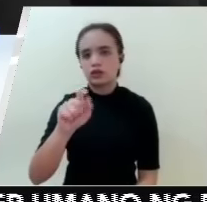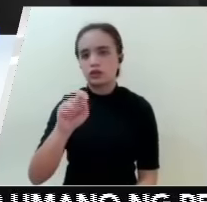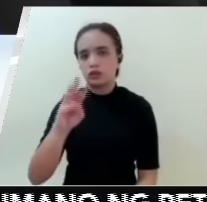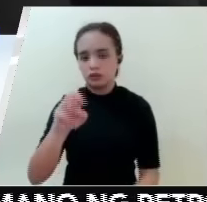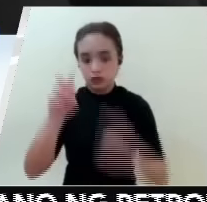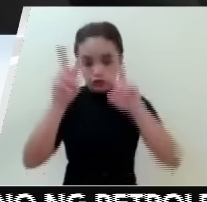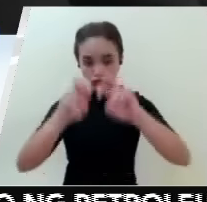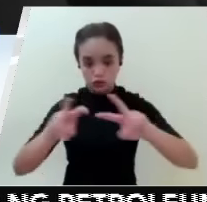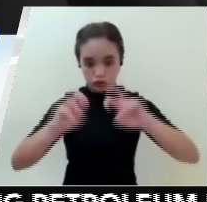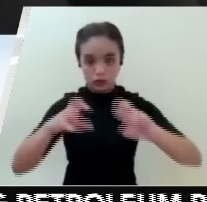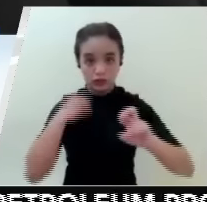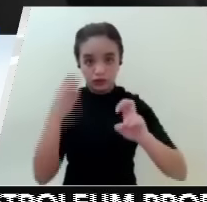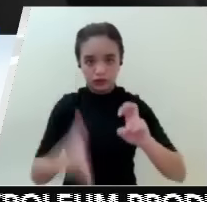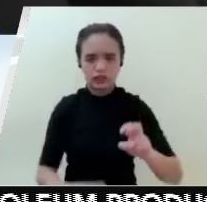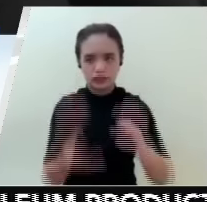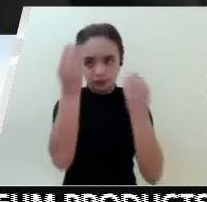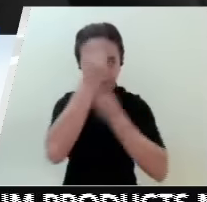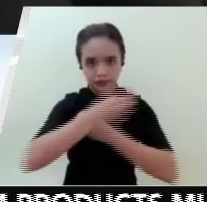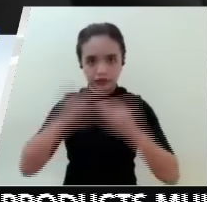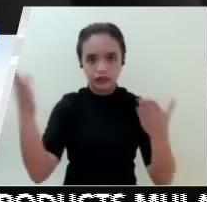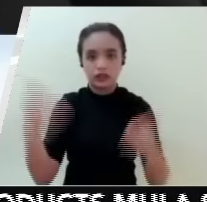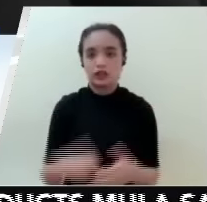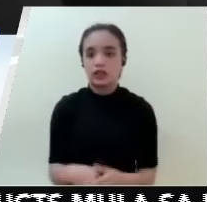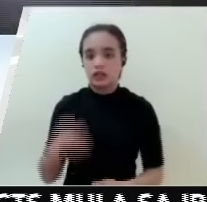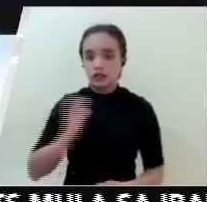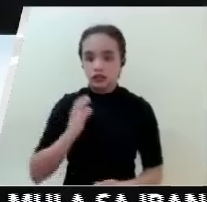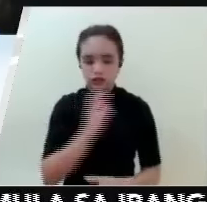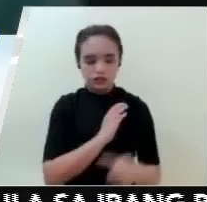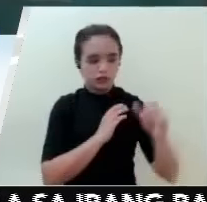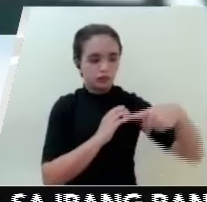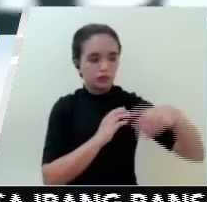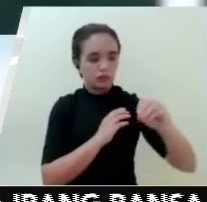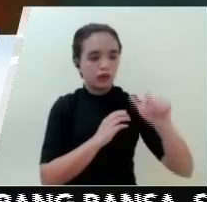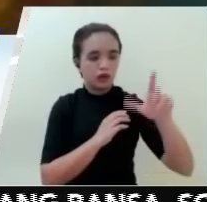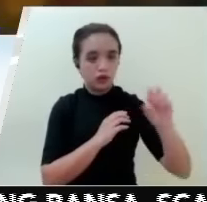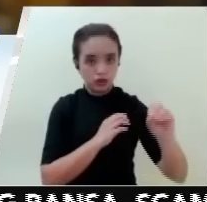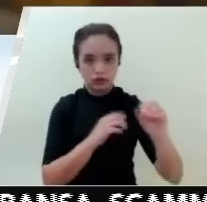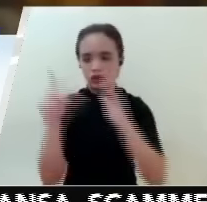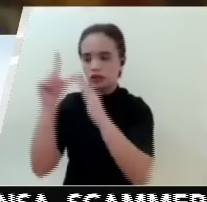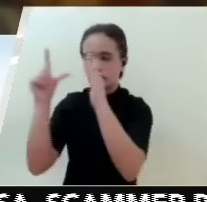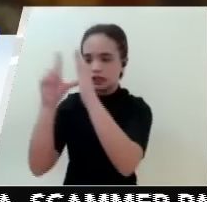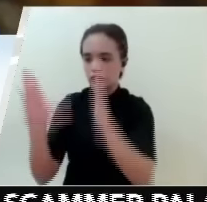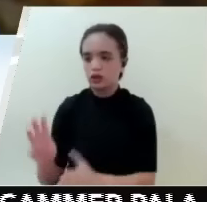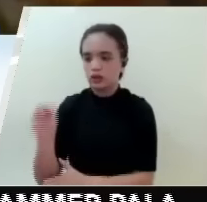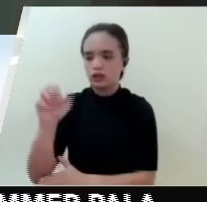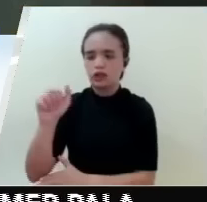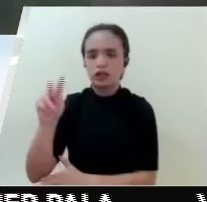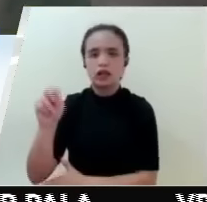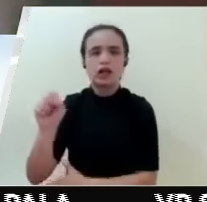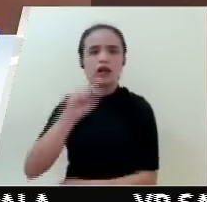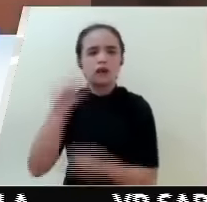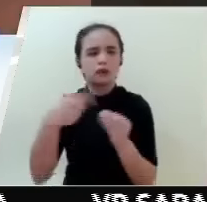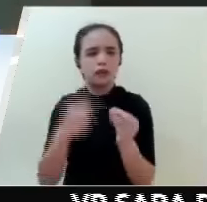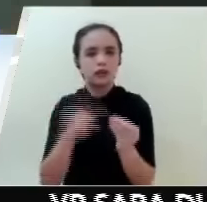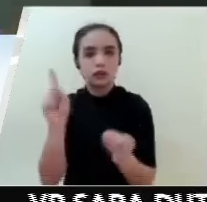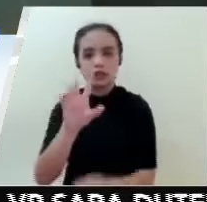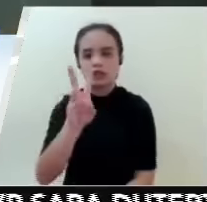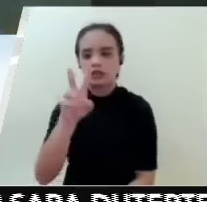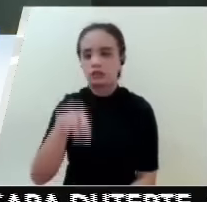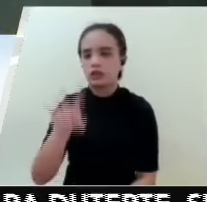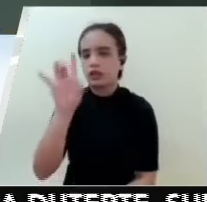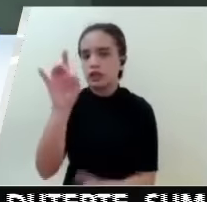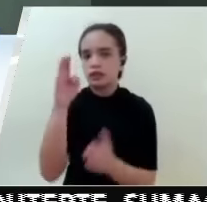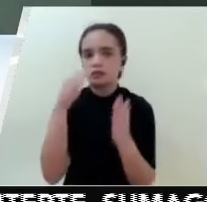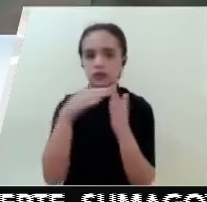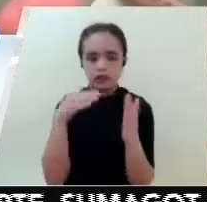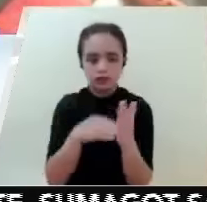kina Representative Paolo Duterte at Attorney Mance Carpio sa pagpupuslit umano ng 6.8 billion peso shabu shipment